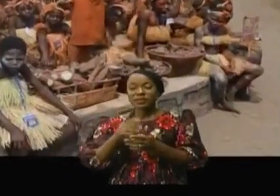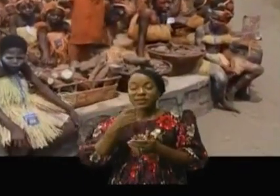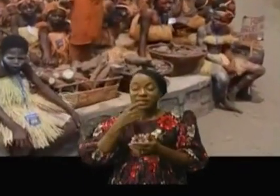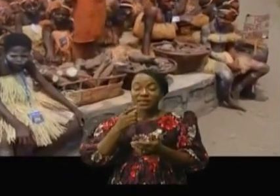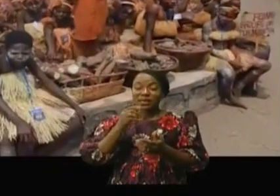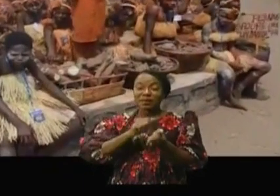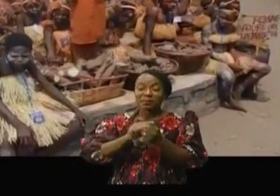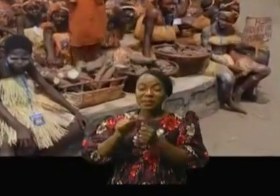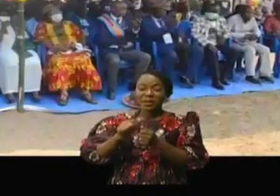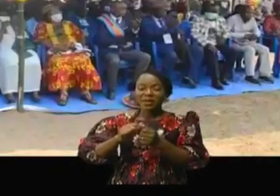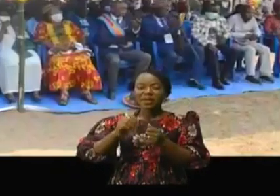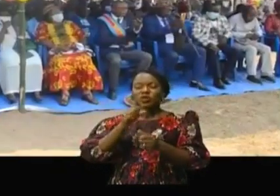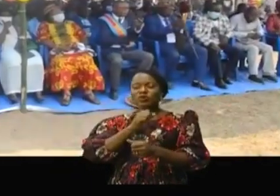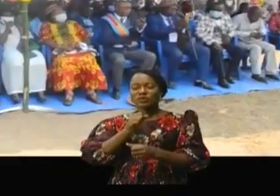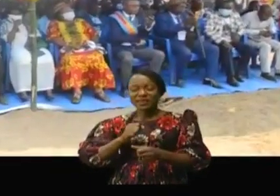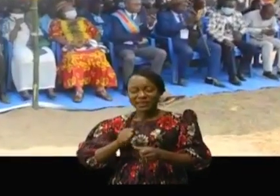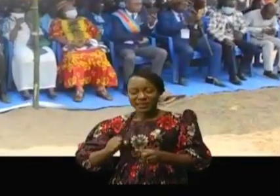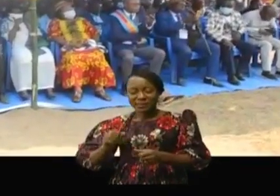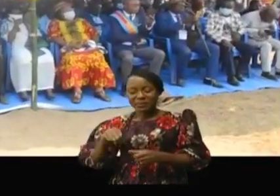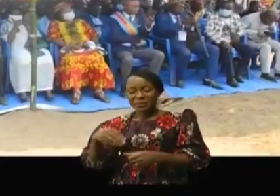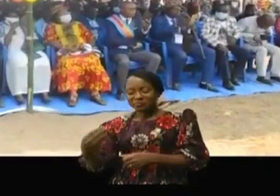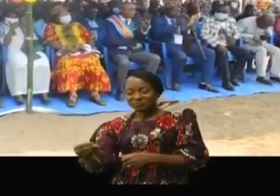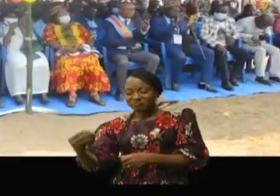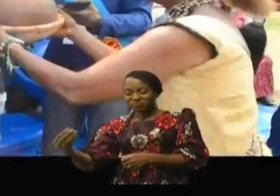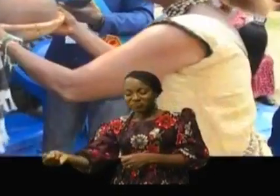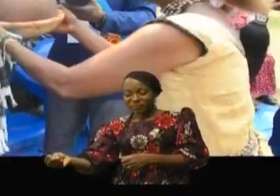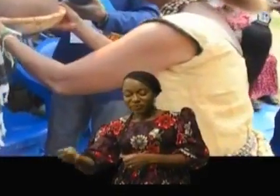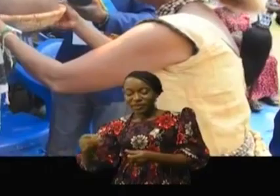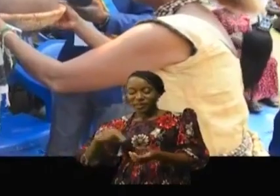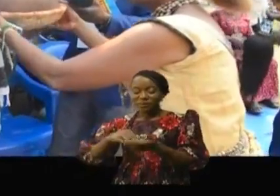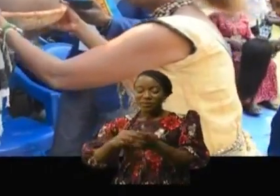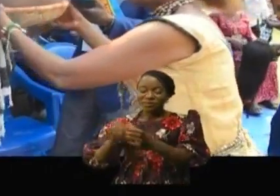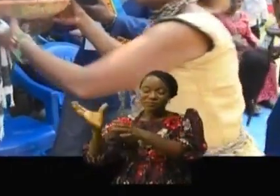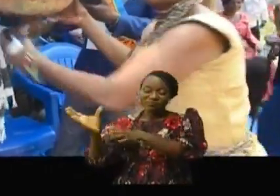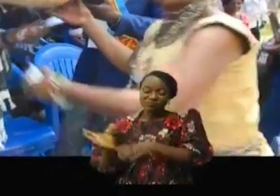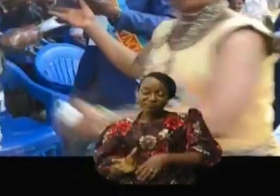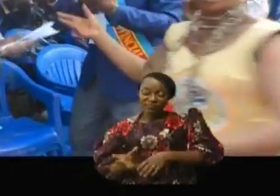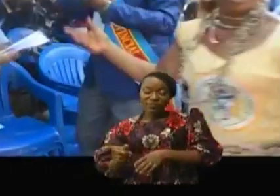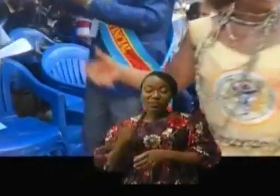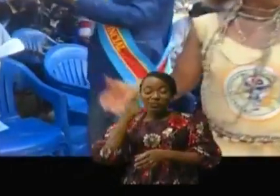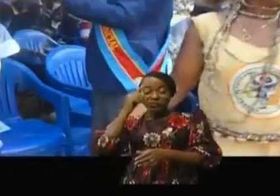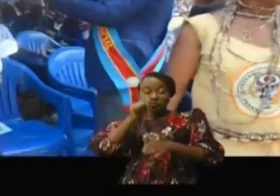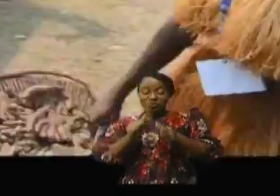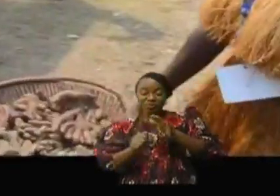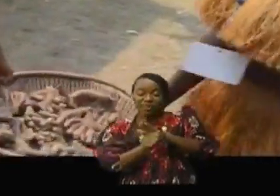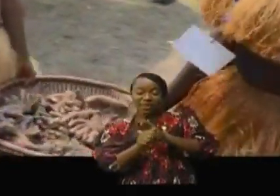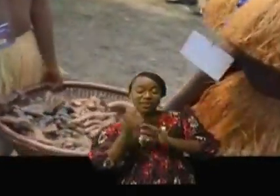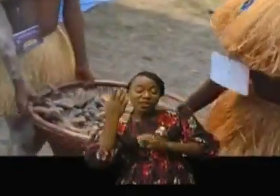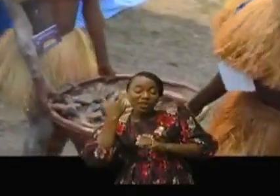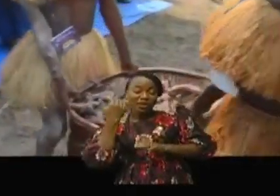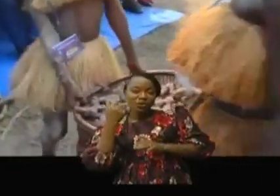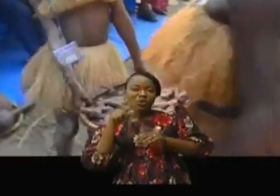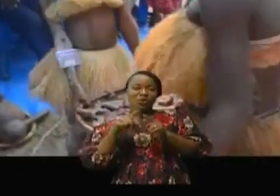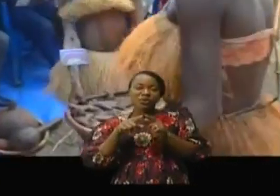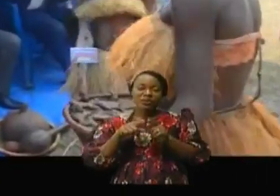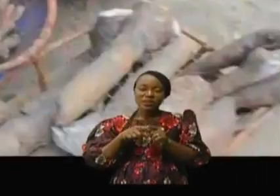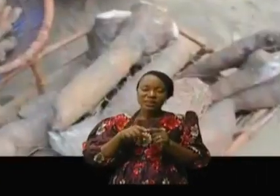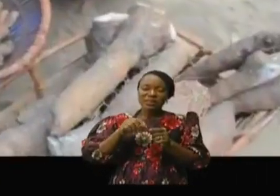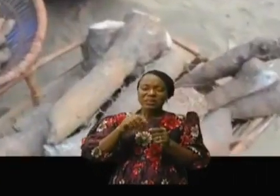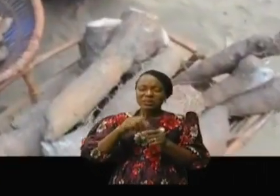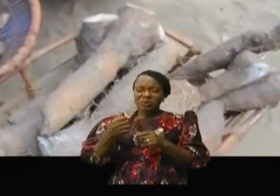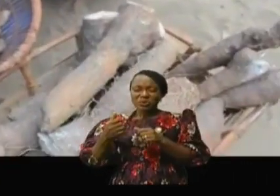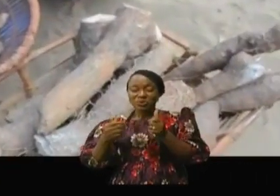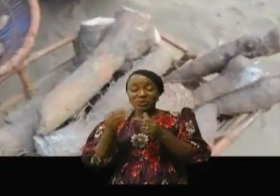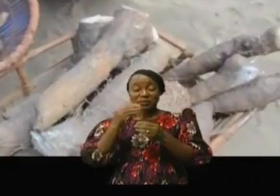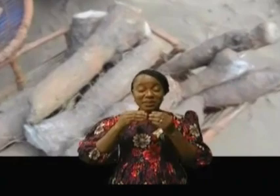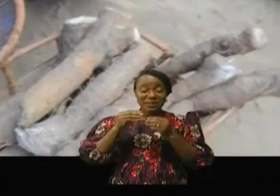par nos aïeux. À titre exemplatif, la calebasse, récipient pour garder l'eau potable, les ignames, alimentation